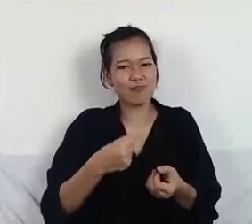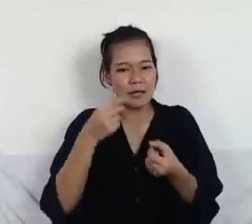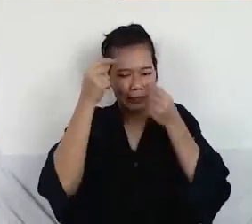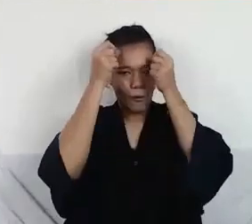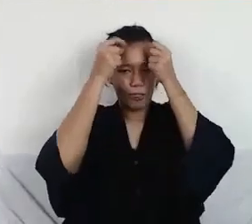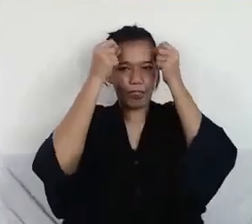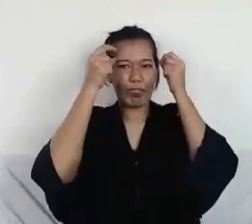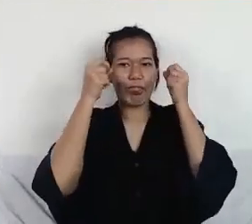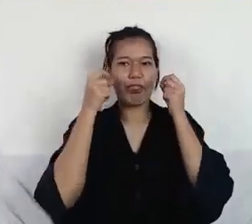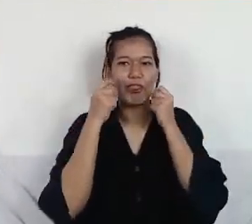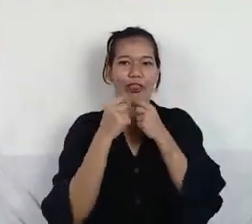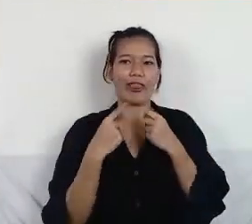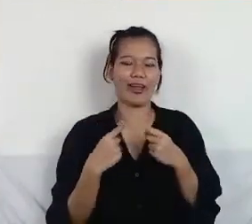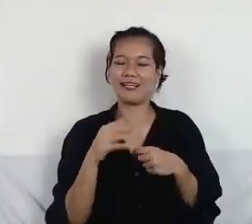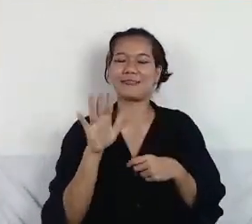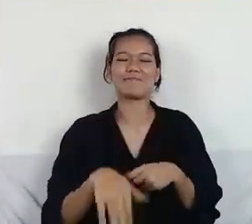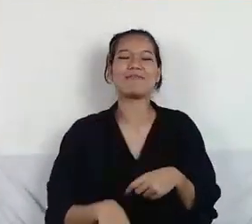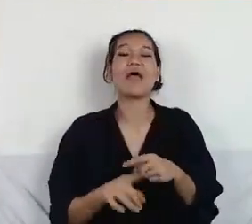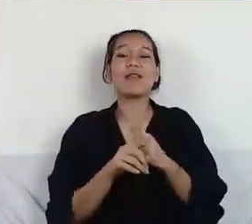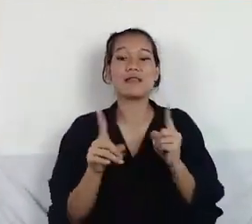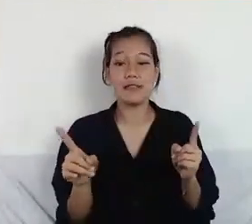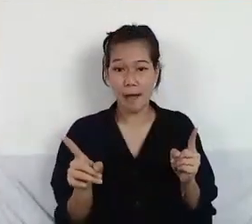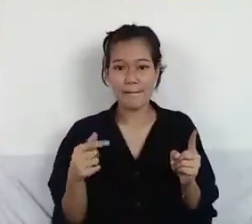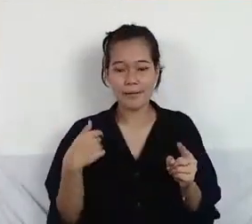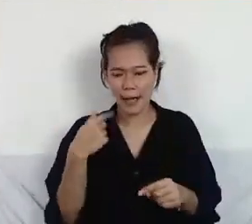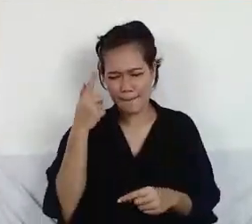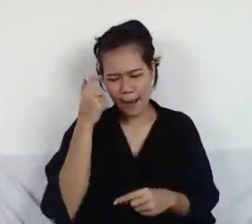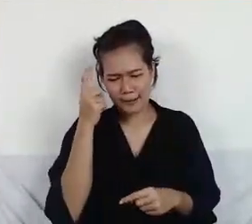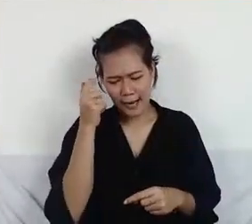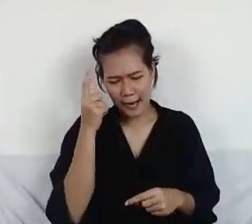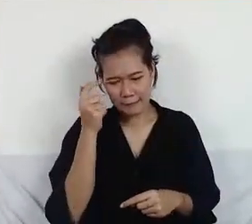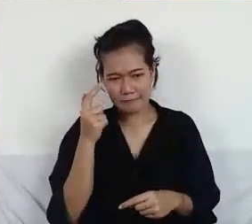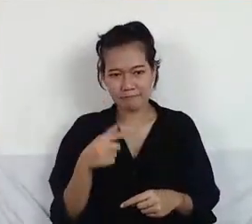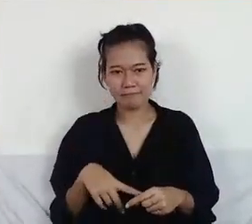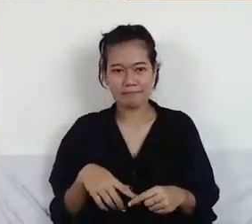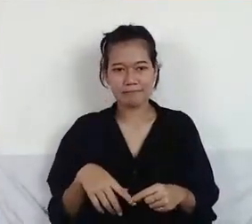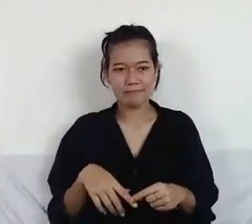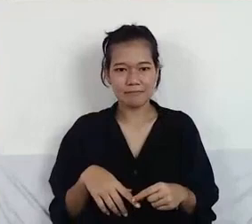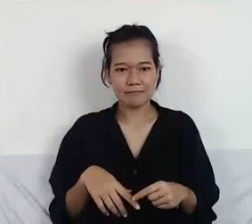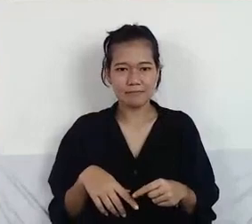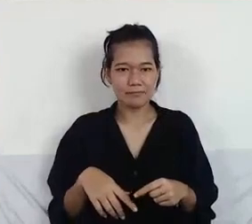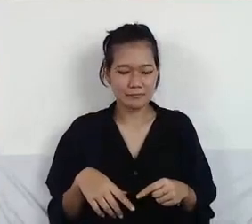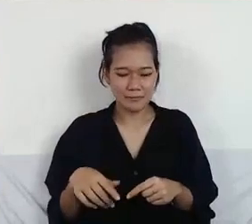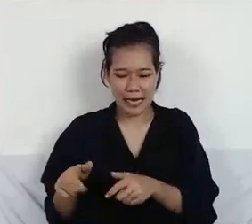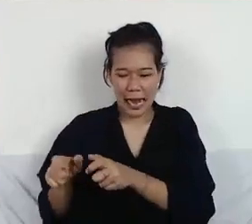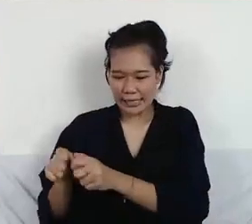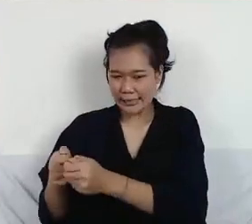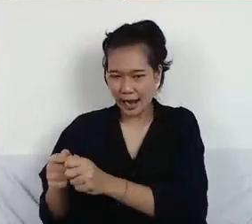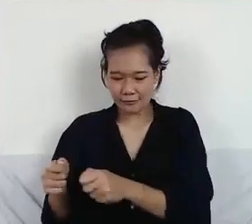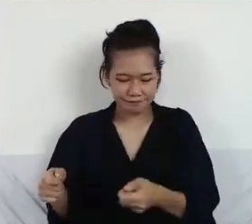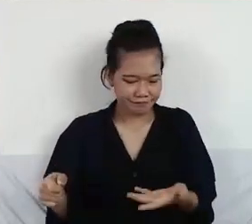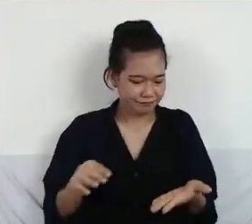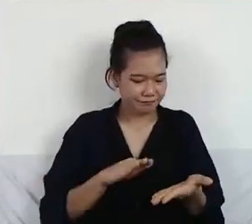saudaraku. Nah, tapi ketika saya belajar, tadinya baca, tetapi sebelahnya kacang.